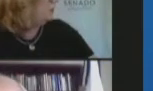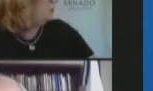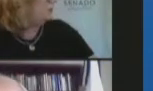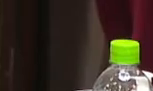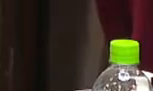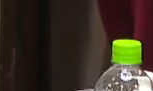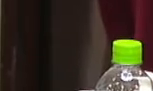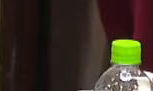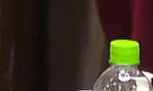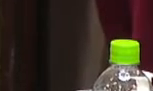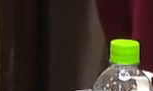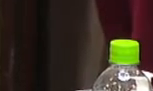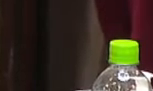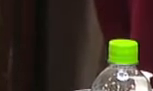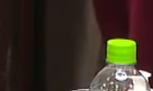voto.